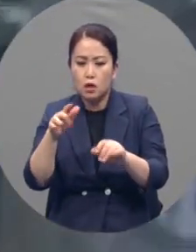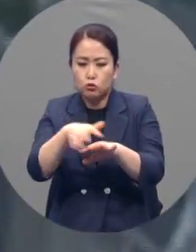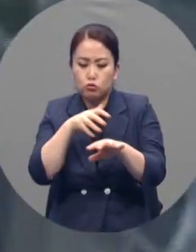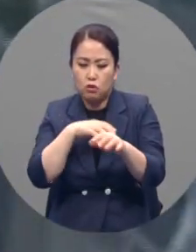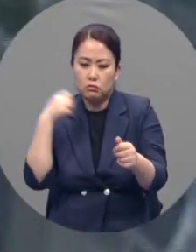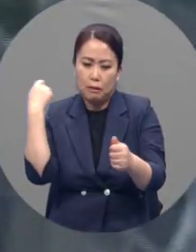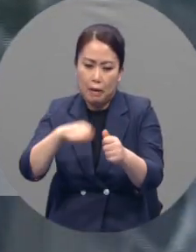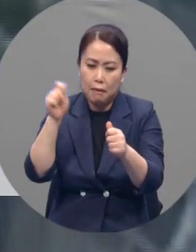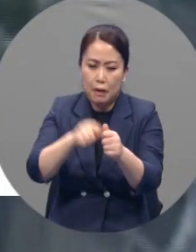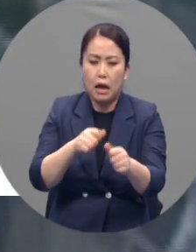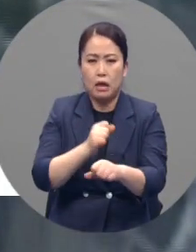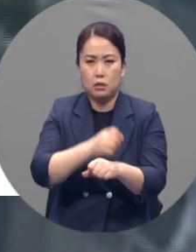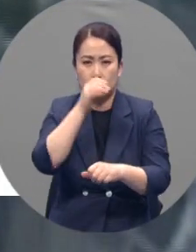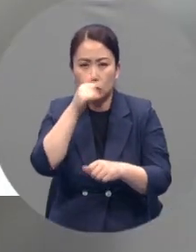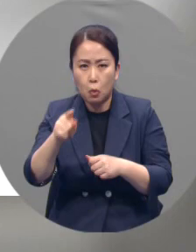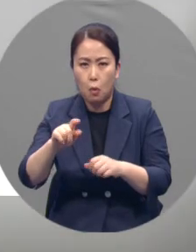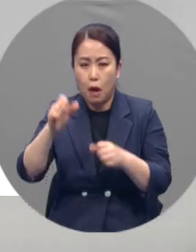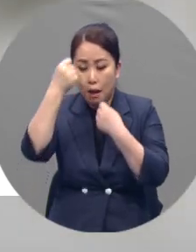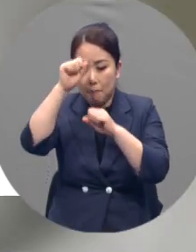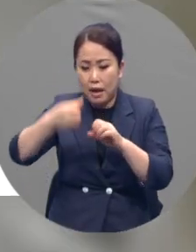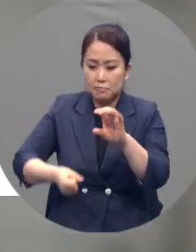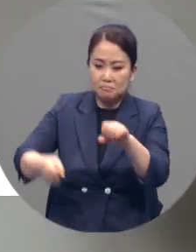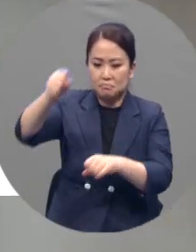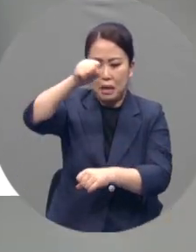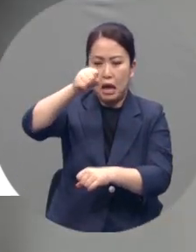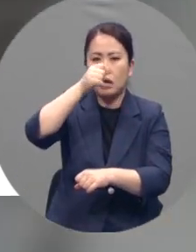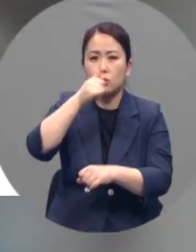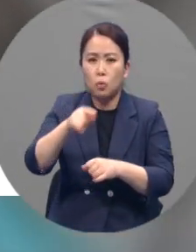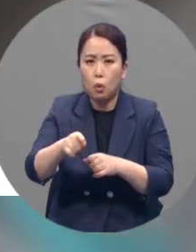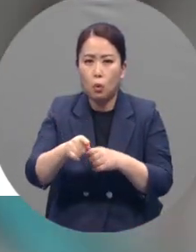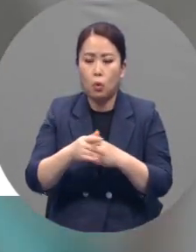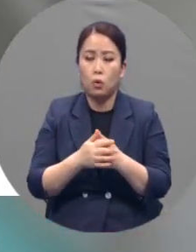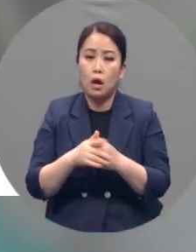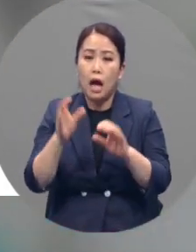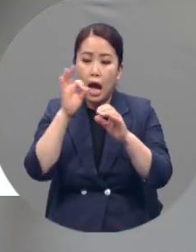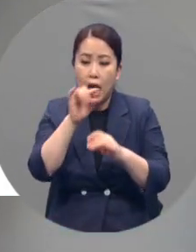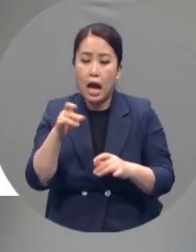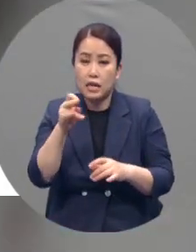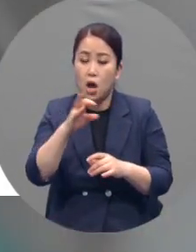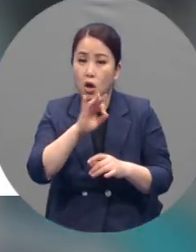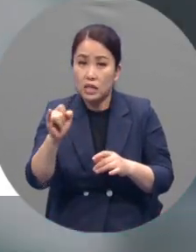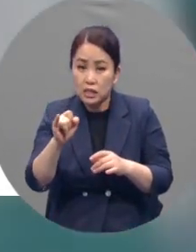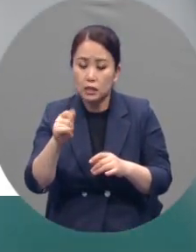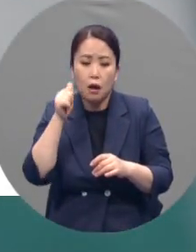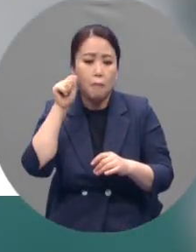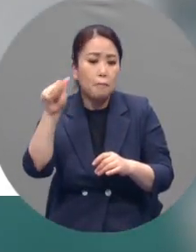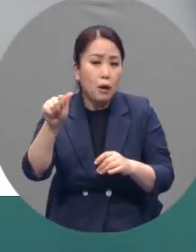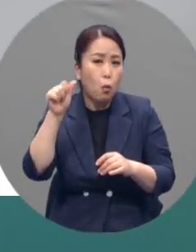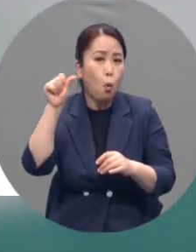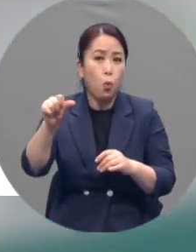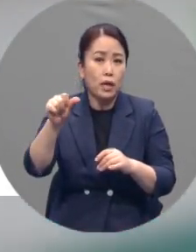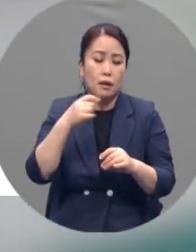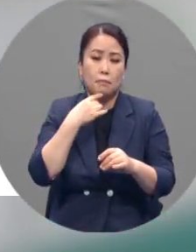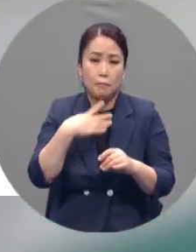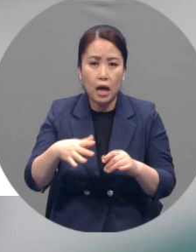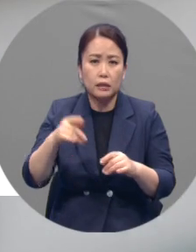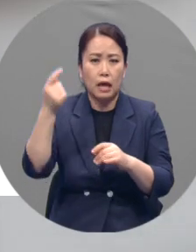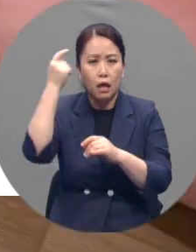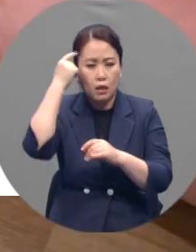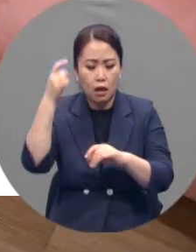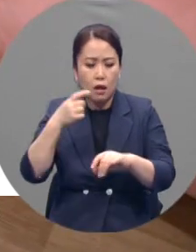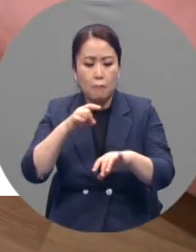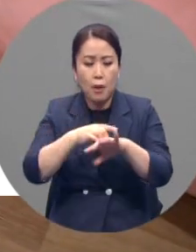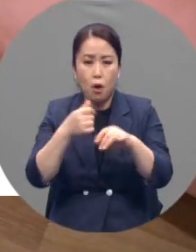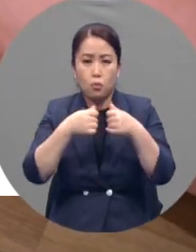들어올립니다. 신생아실에 있던 아영이는 태어난 지 닷새 만에 두개골 골절과 뇌출혈 등으로 의식 불명에